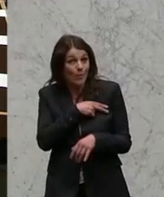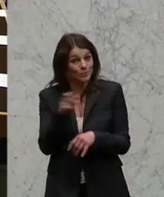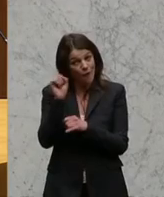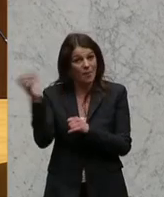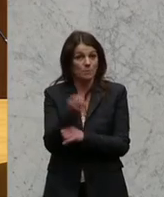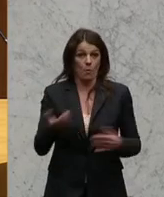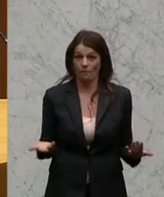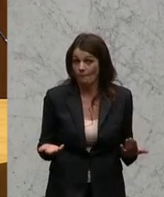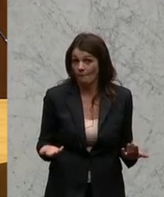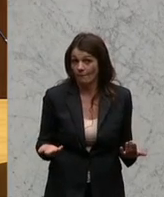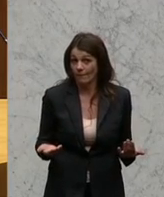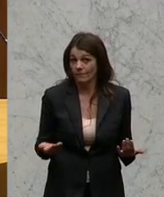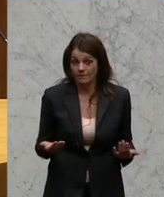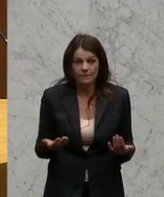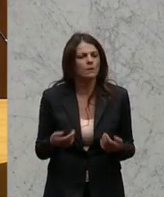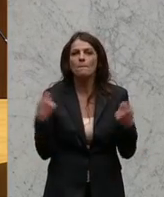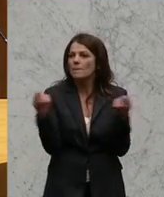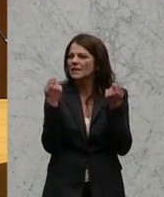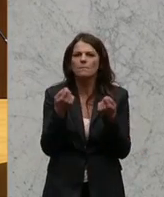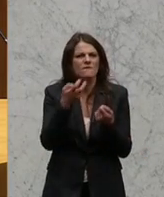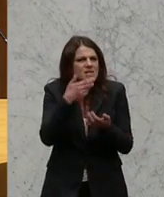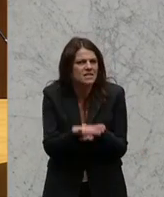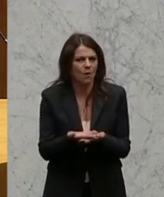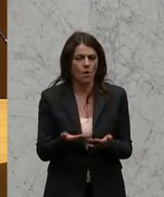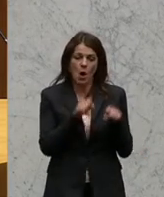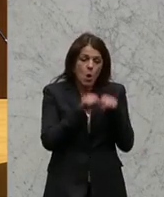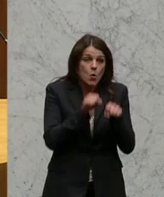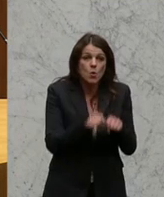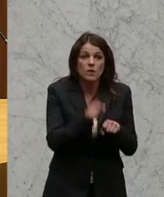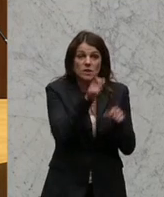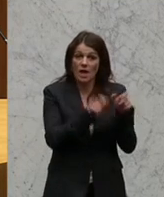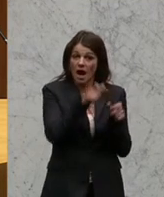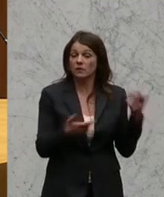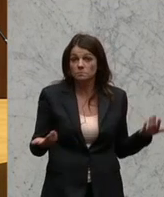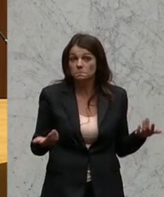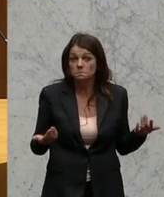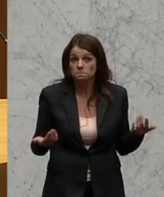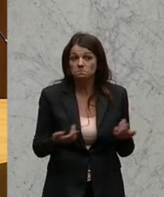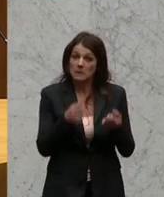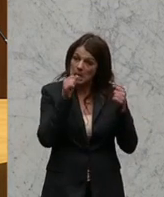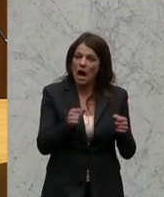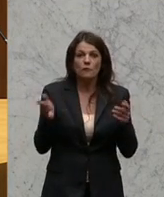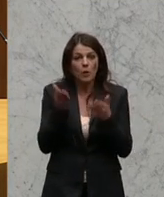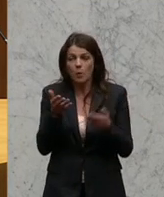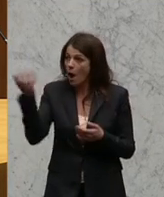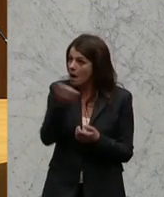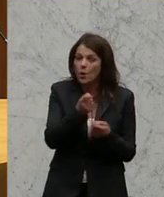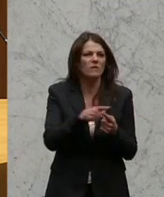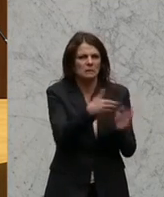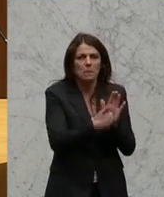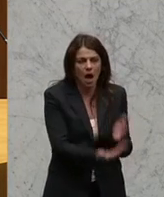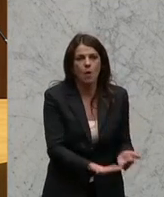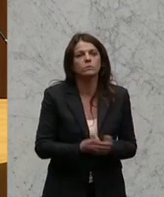nehmen. Die Betriebe wollen es, die Konsumenten können wirklich Förderungen abholen, wenn sie es